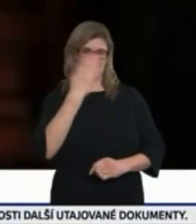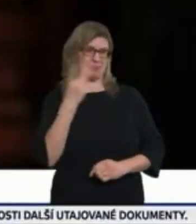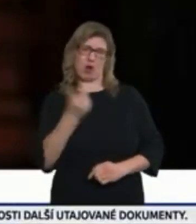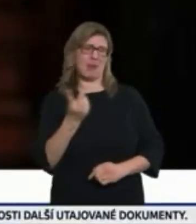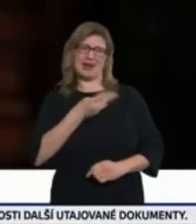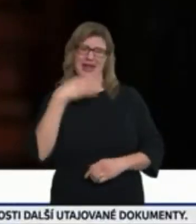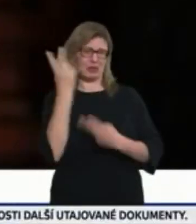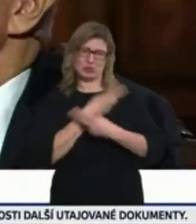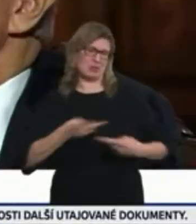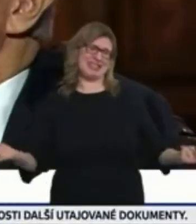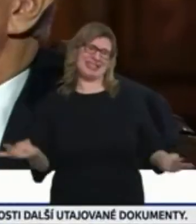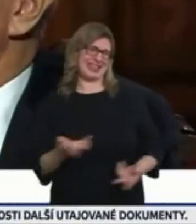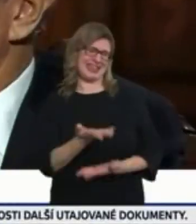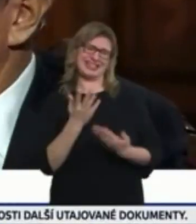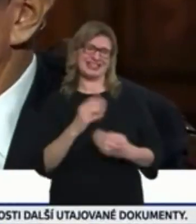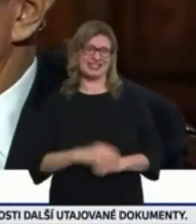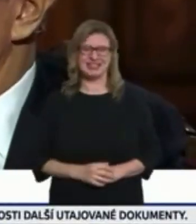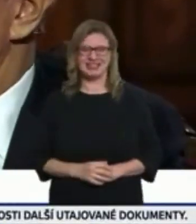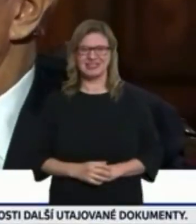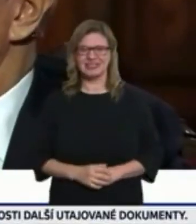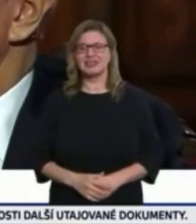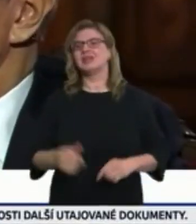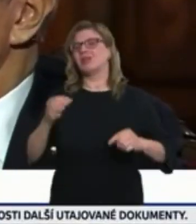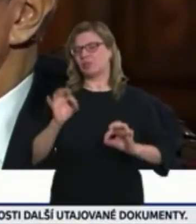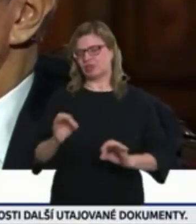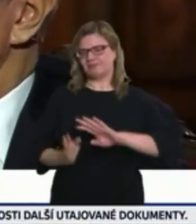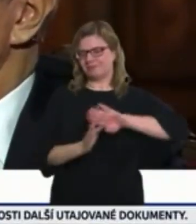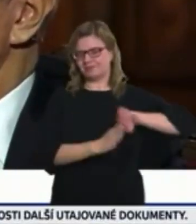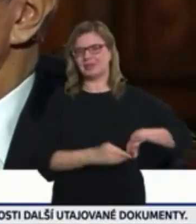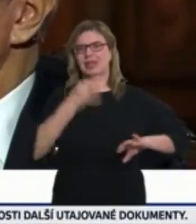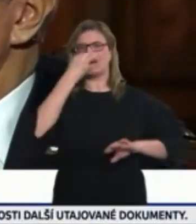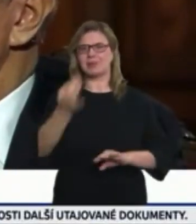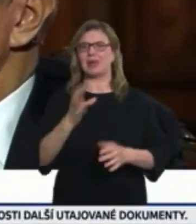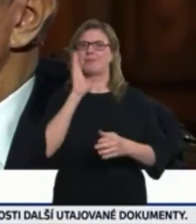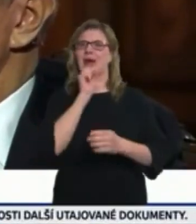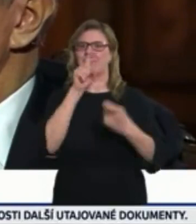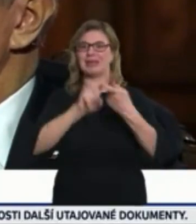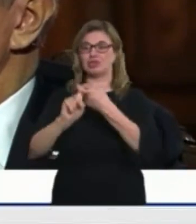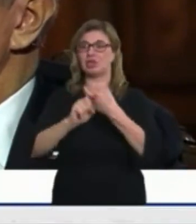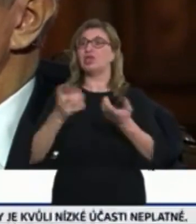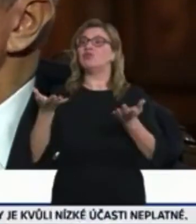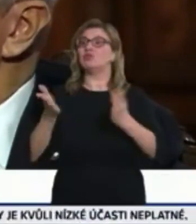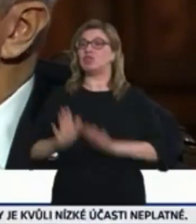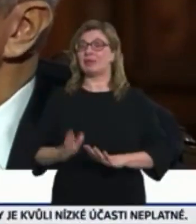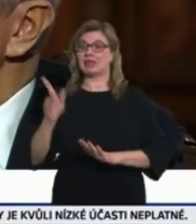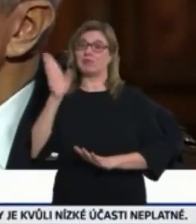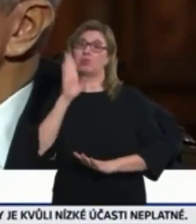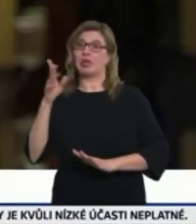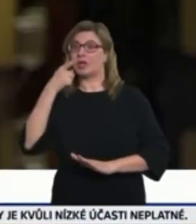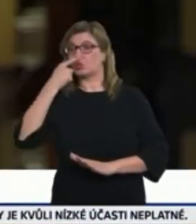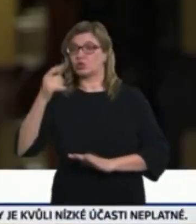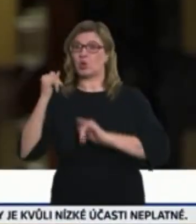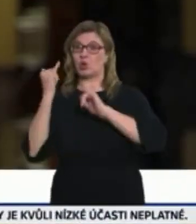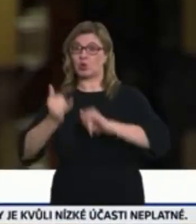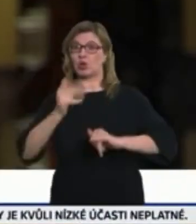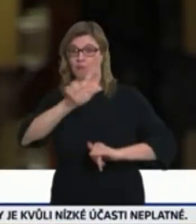Víte. Má poslat Česko vojáky do otevřeného konfliktu v případě útoku na Polsko nebo pobaltské státy? Kam myslíte?